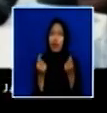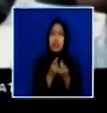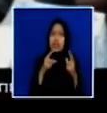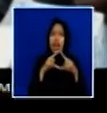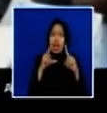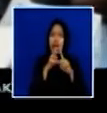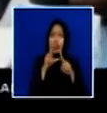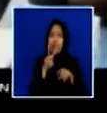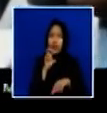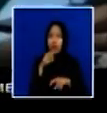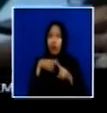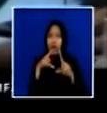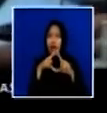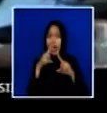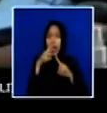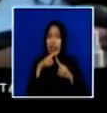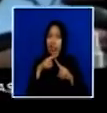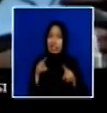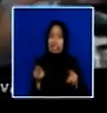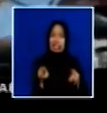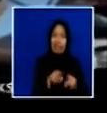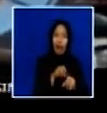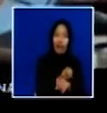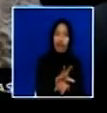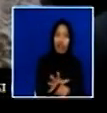advokat rentan terpapar covert 19